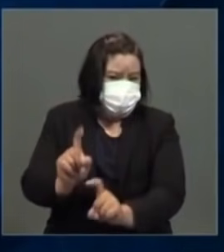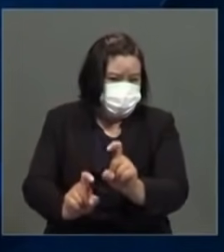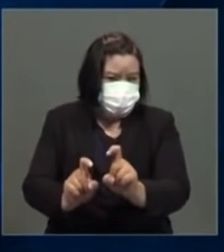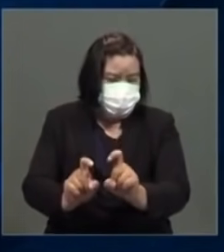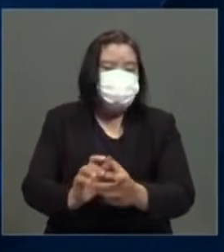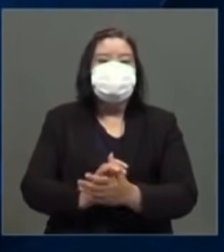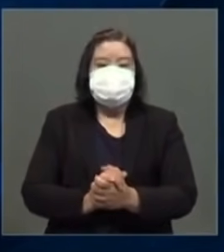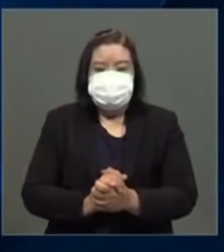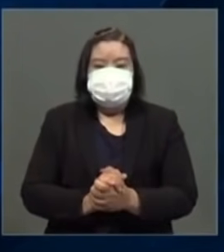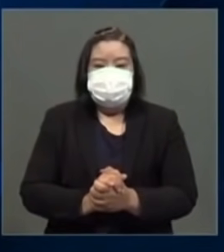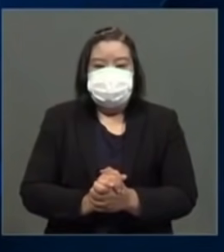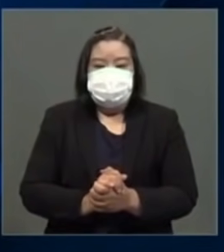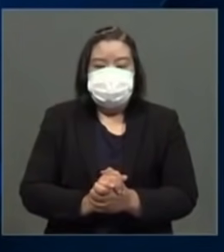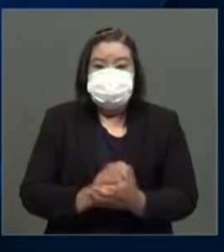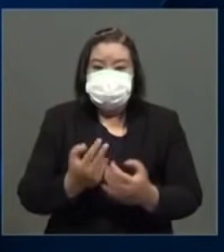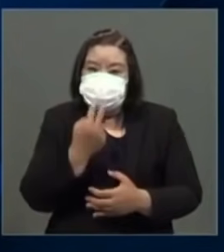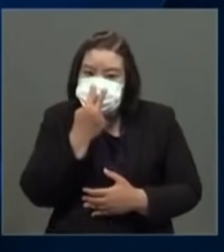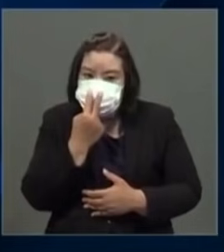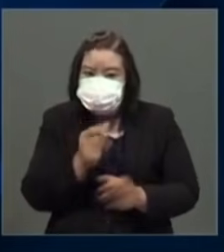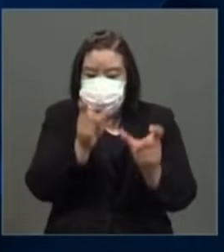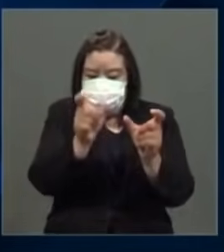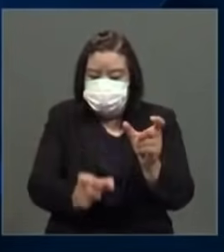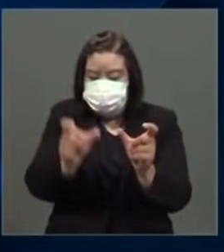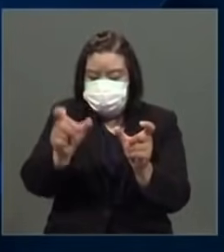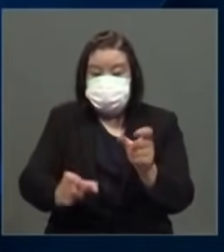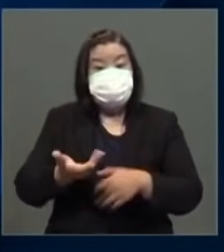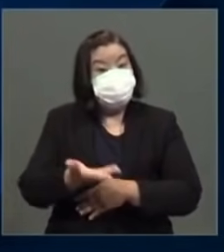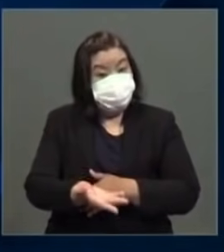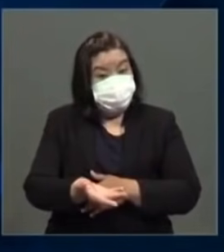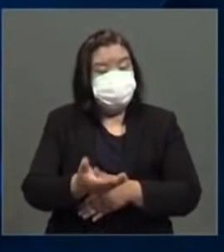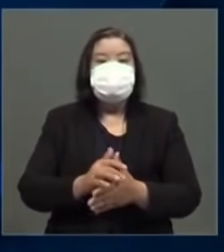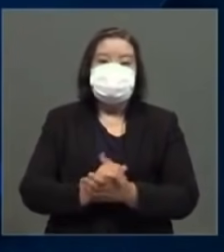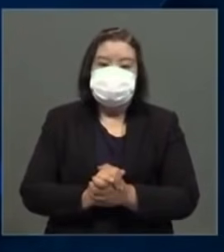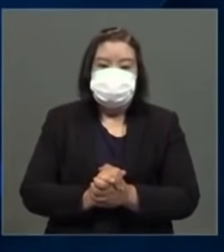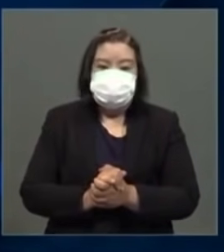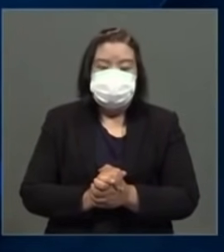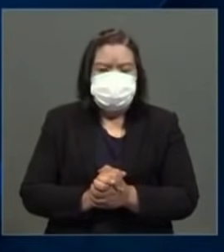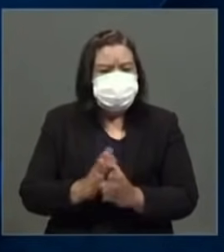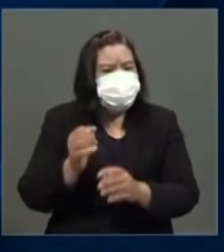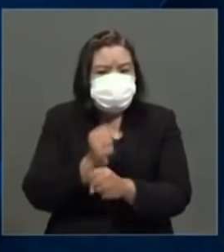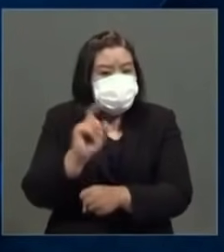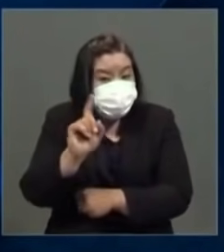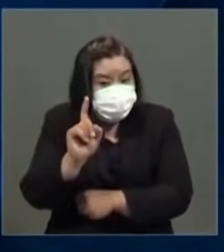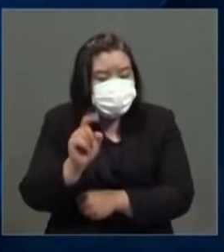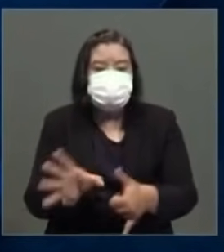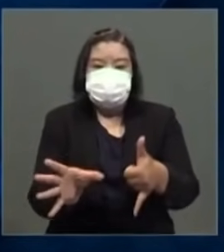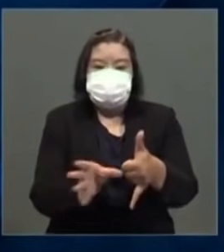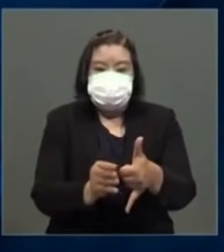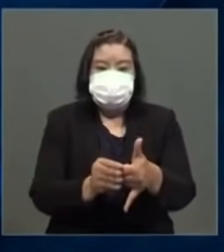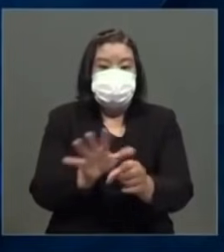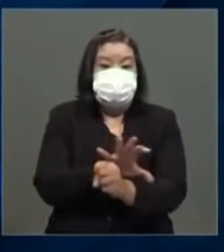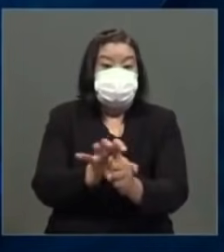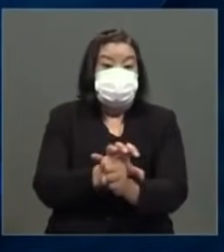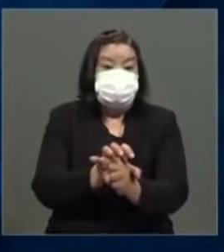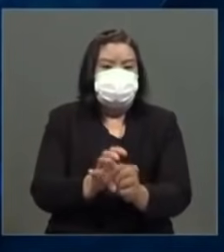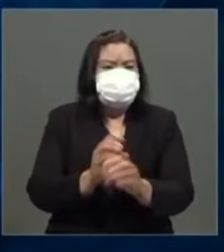ในแต่ละที่นะครับตามตารางที่ฉายภาพขึ้นมาผมขออนุญาตว่าเหตุผลของการติดเชื้อเนี่ยอยู่